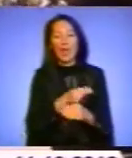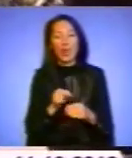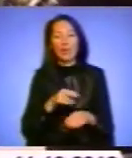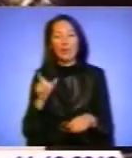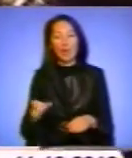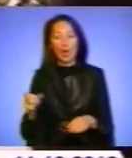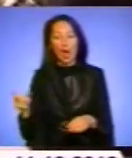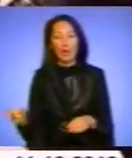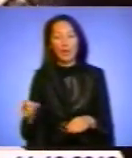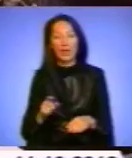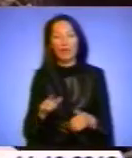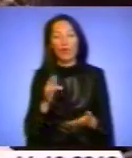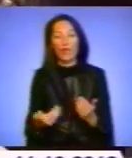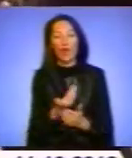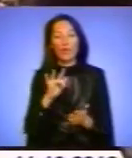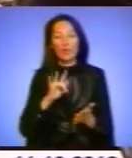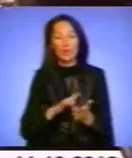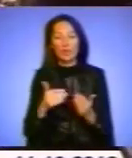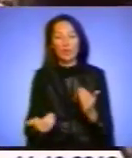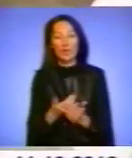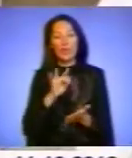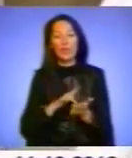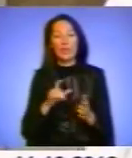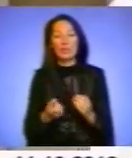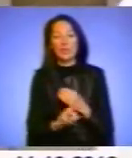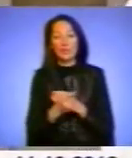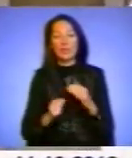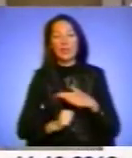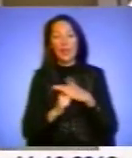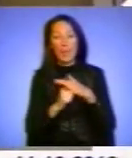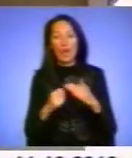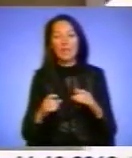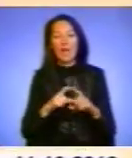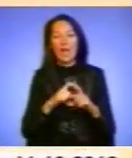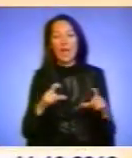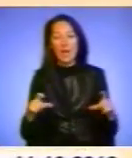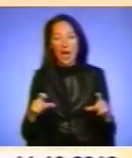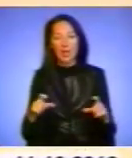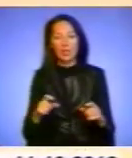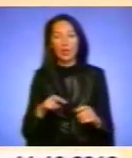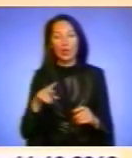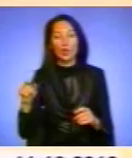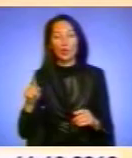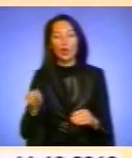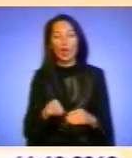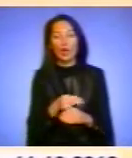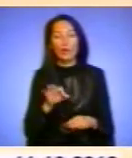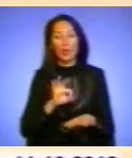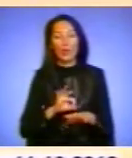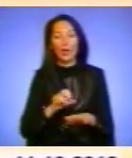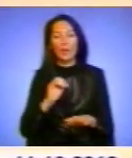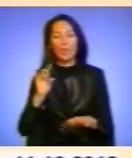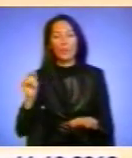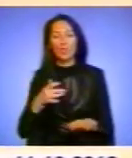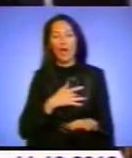медичний заклад в регіоні з'явився на базі міської клінічної лікарні імені Лучанського. Тут лікуватимуть хворих з ішемічною хворобою серця, гіпертонічною